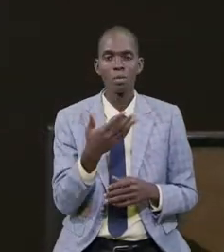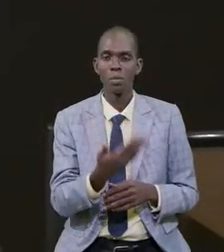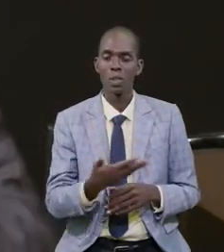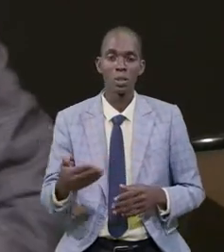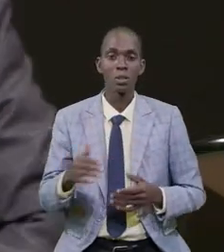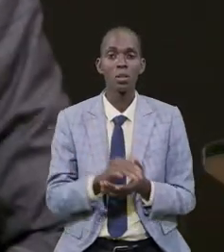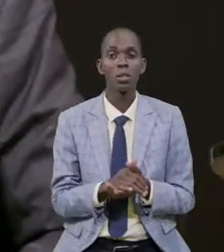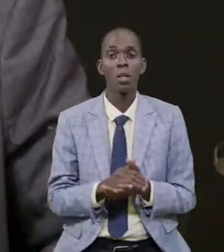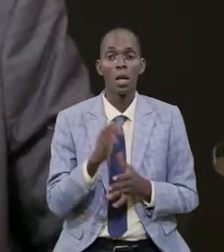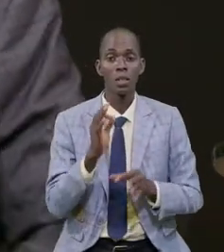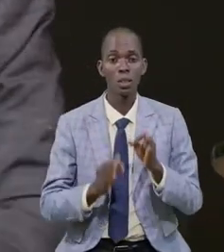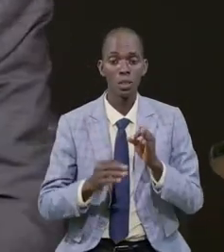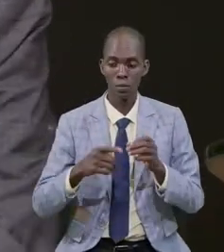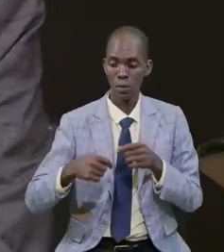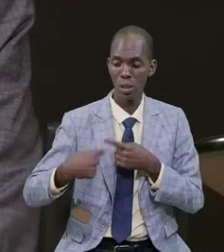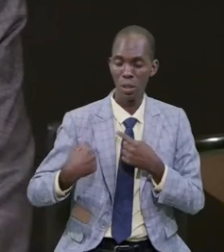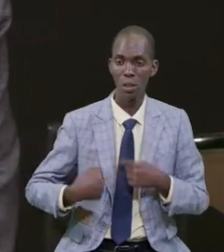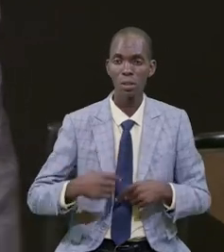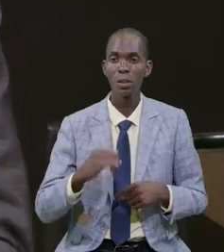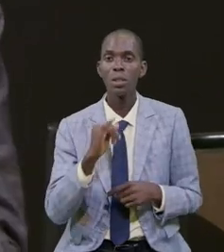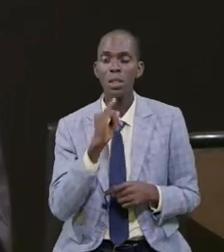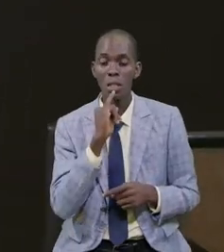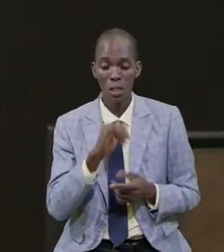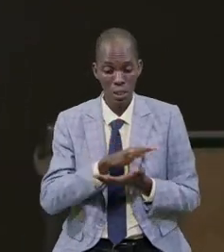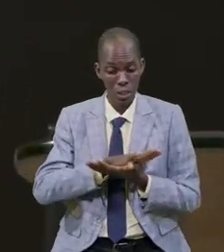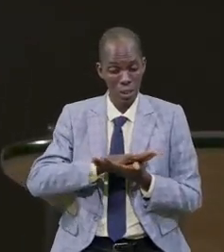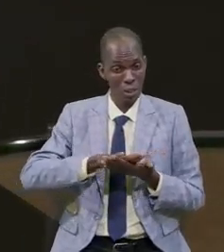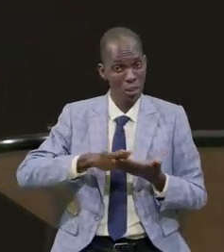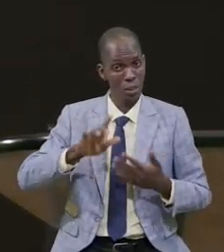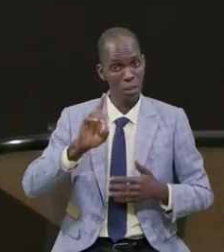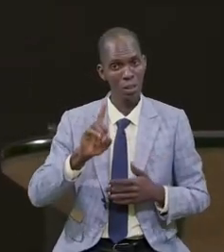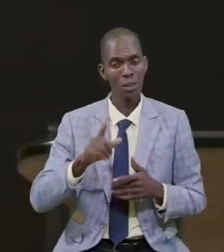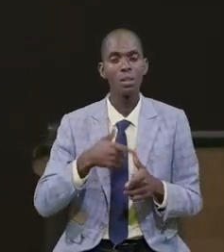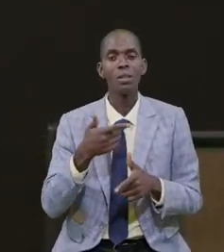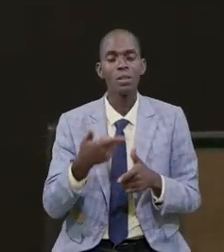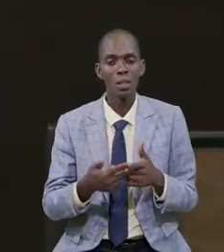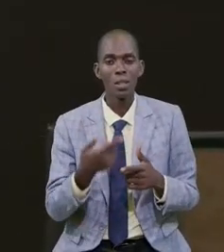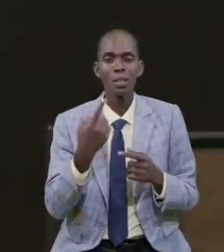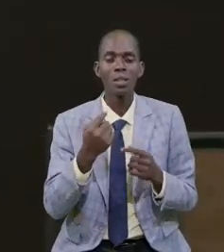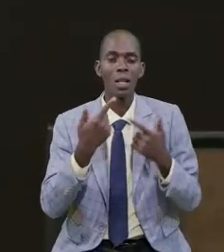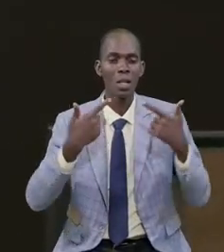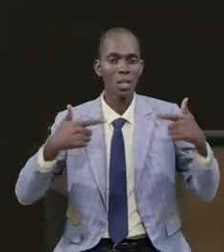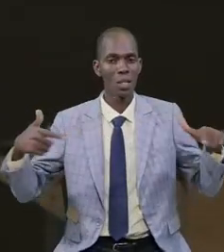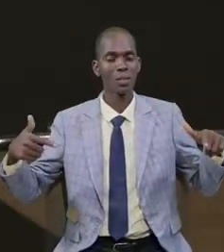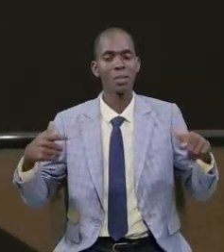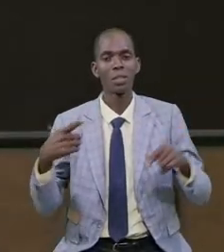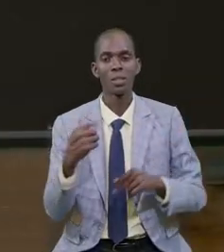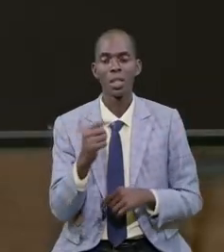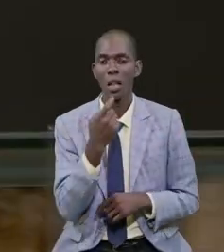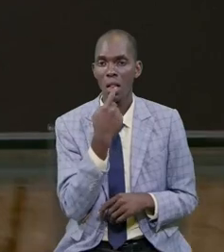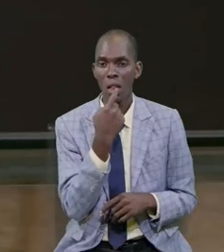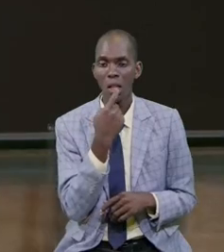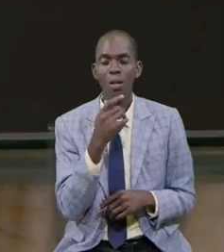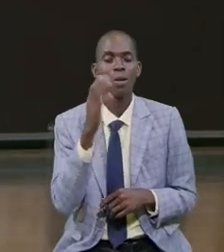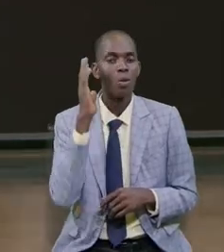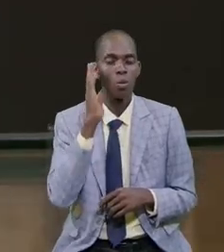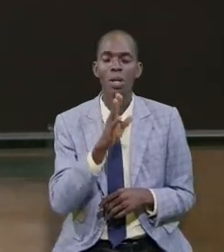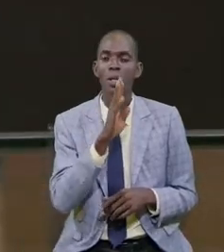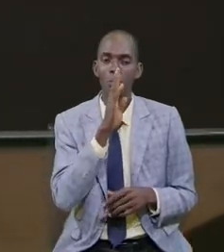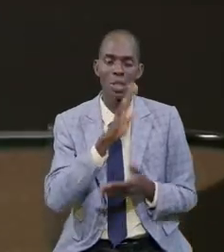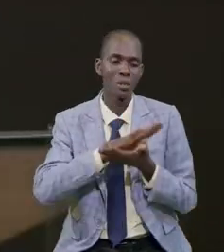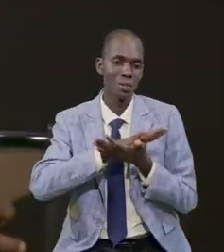polluées, perverses. Si le cœur est purifié, donc le langage, la langue